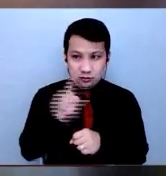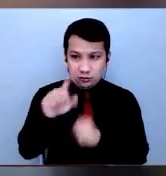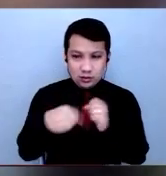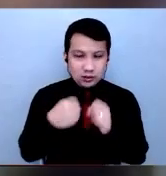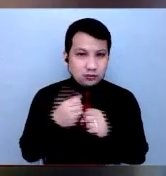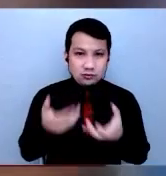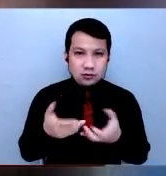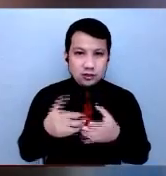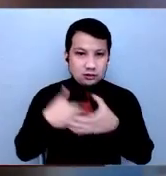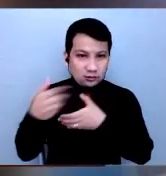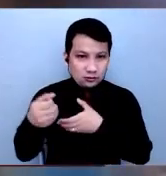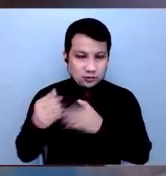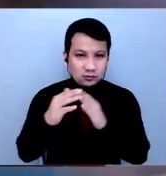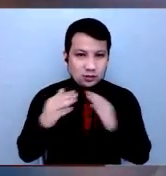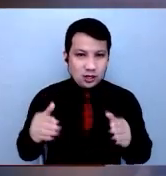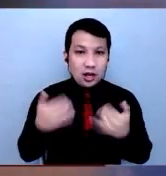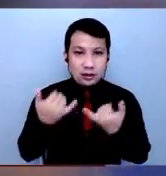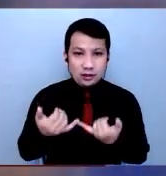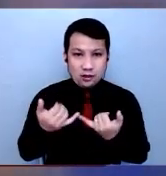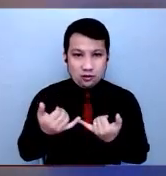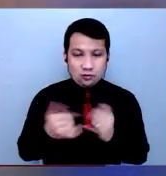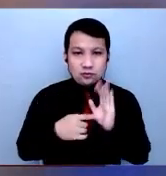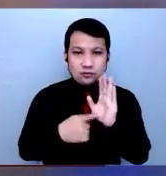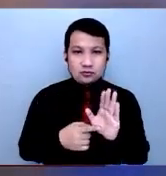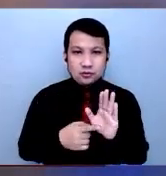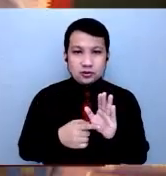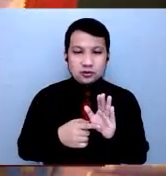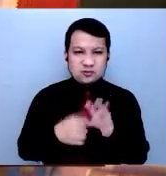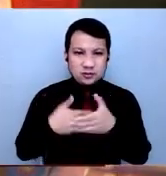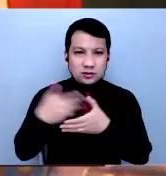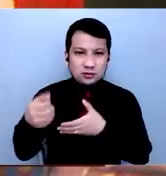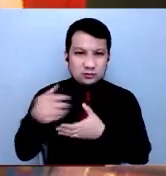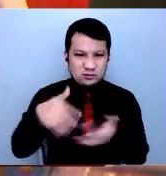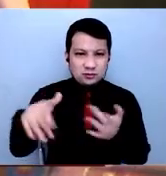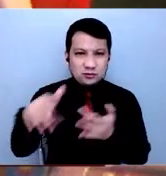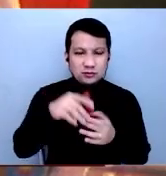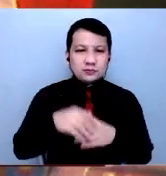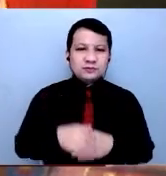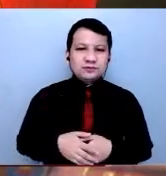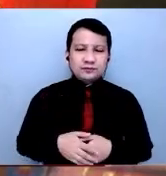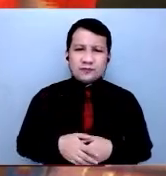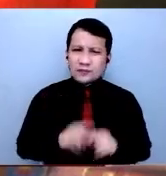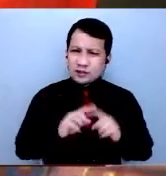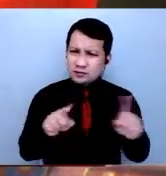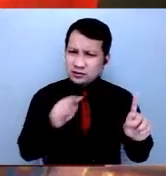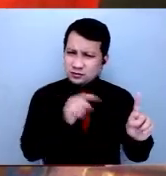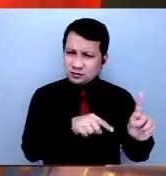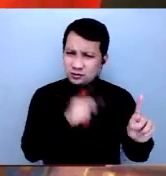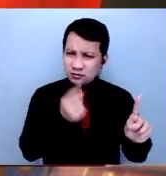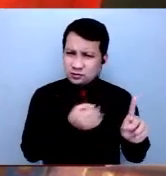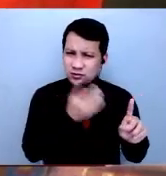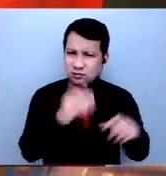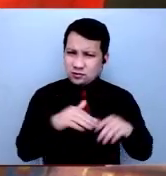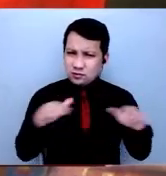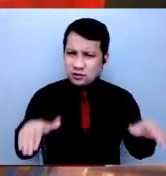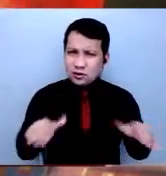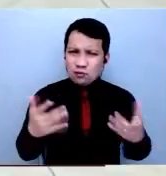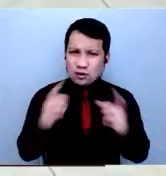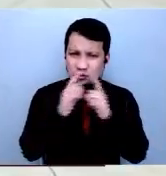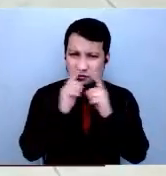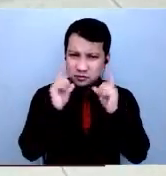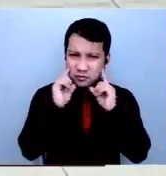silang labasan. So ito na yung chance para makapasyal sila. Pero kapansin-pansin ng ilang bata, walang suot na